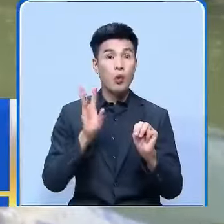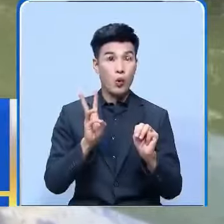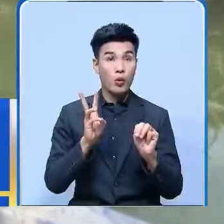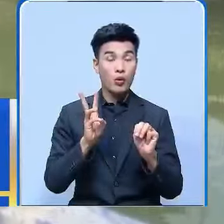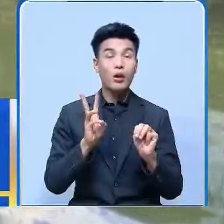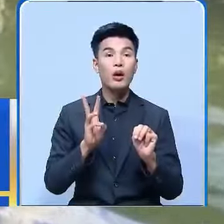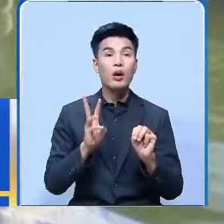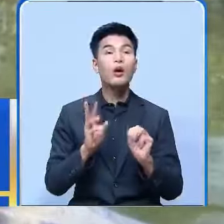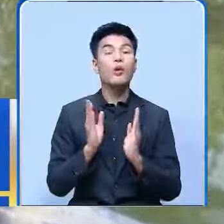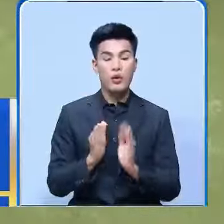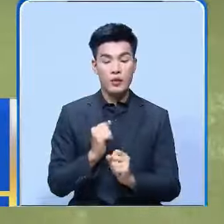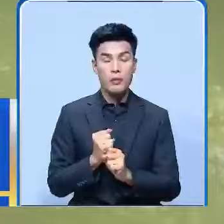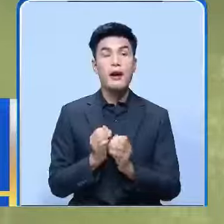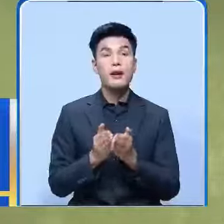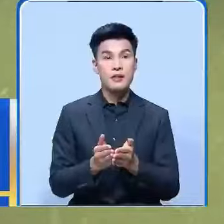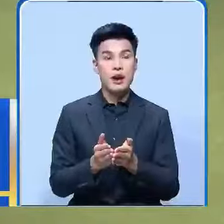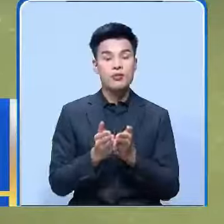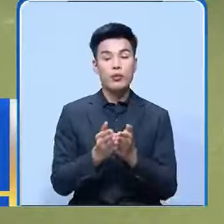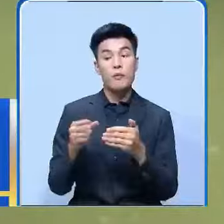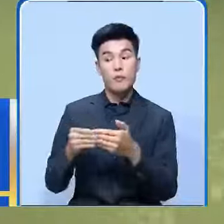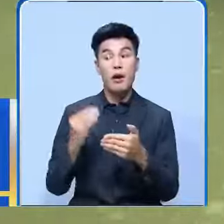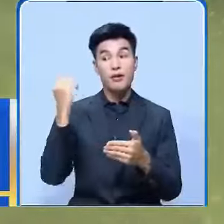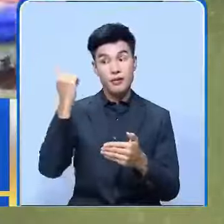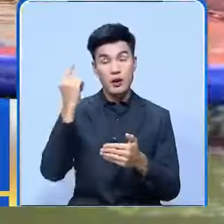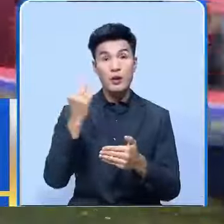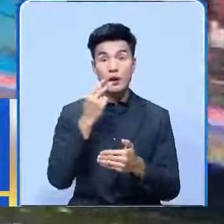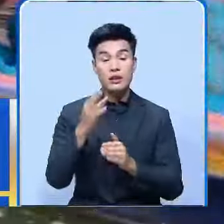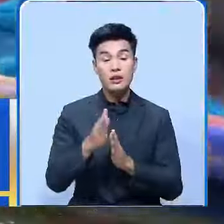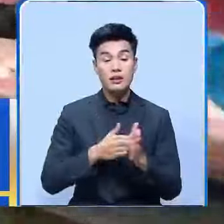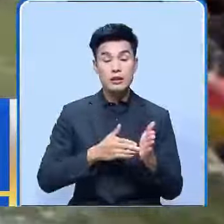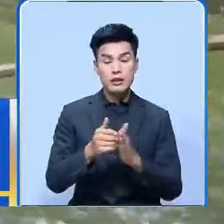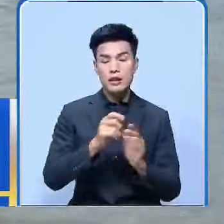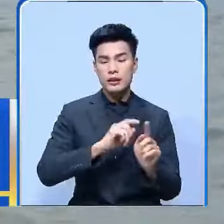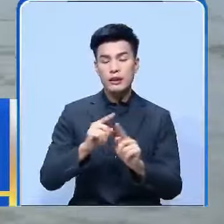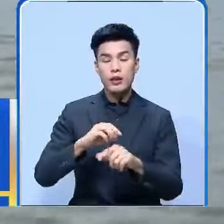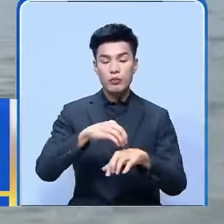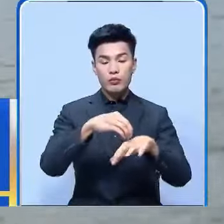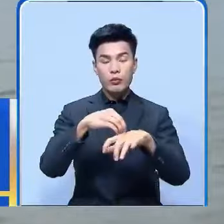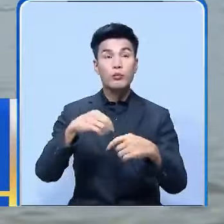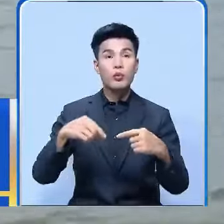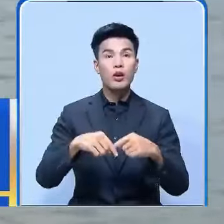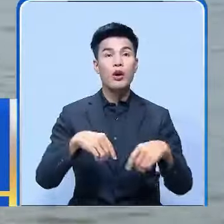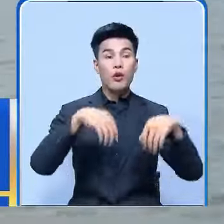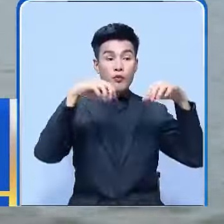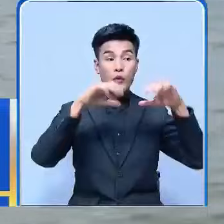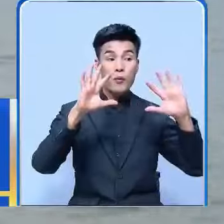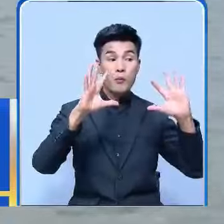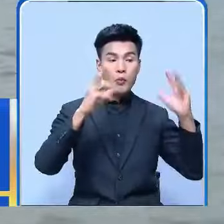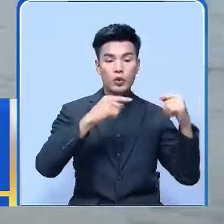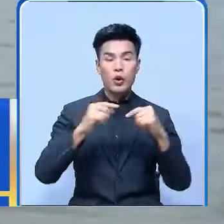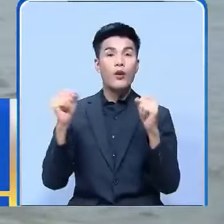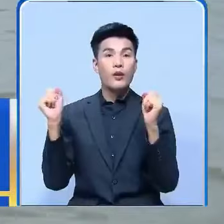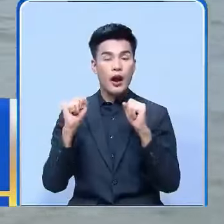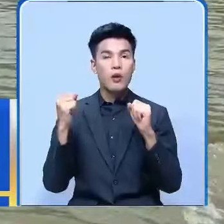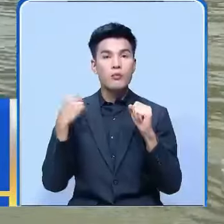ซึ่งเป็นผู้ประกอบการเรือนำเที่ยวด้วยก็บอกว่าแมงกะพรุนสีที่เกิดขึ้นทุกปีเนี่ยมันเป็นช่วงปลายฝนต้นหนาวซึ่งจะมีแมงกะพรุนออกมา